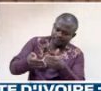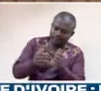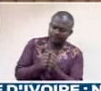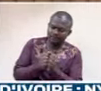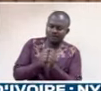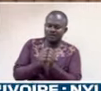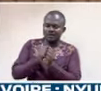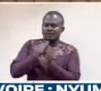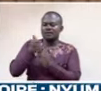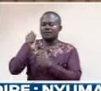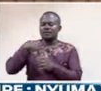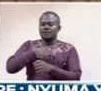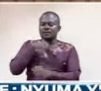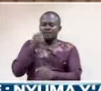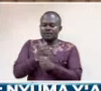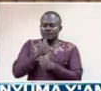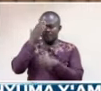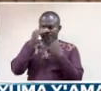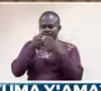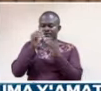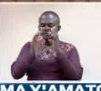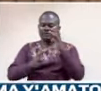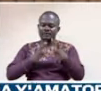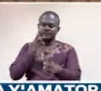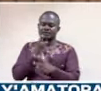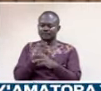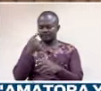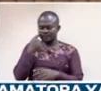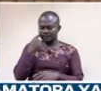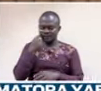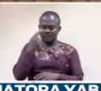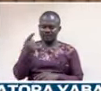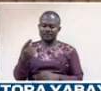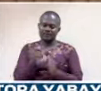n'ubutumwa dukora ko Kiliziya ku isi ibona